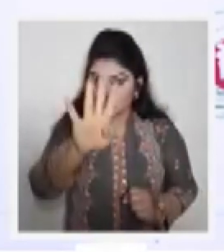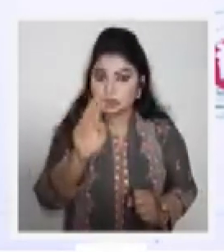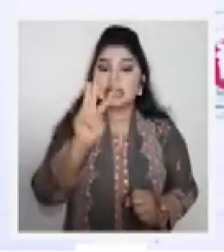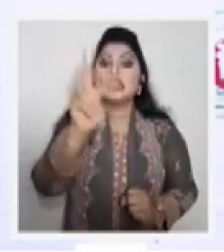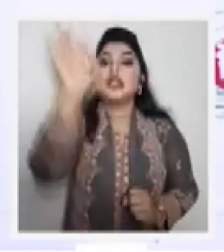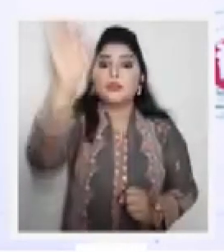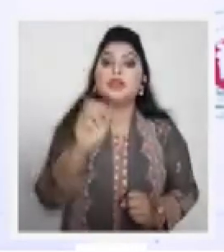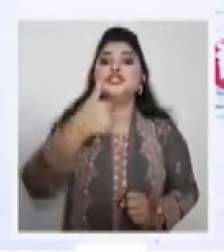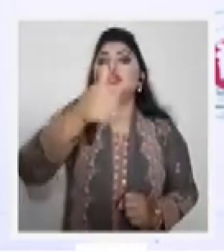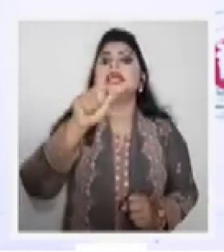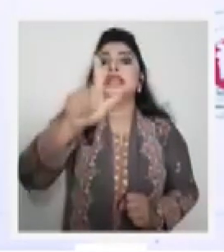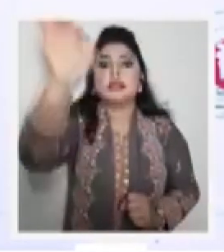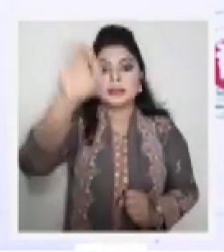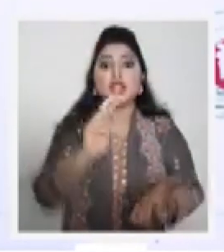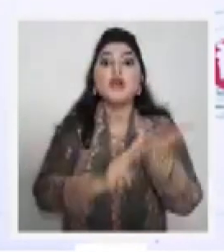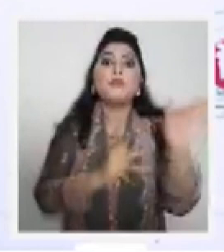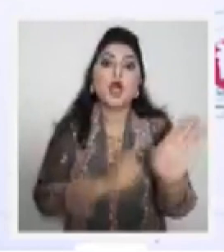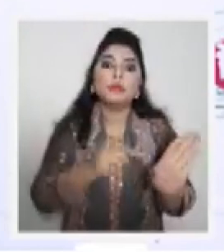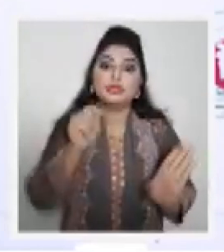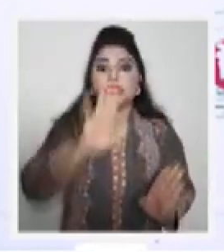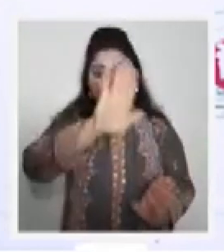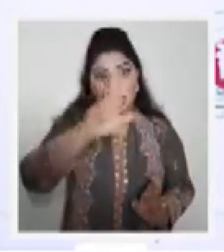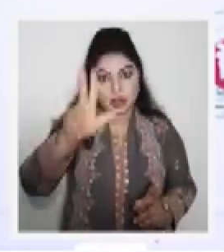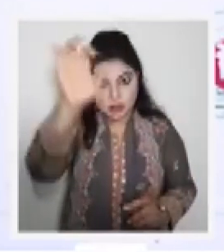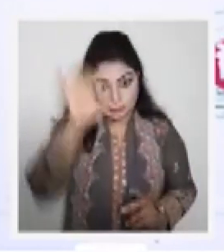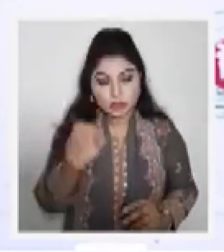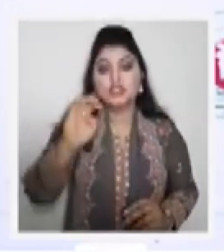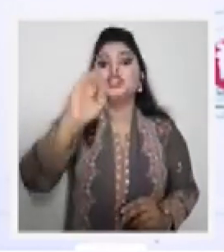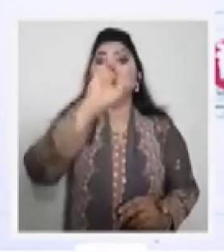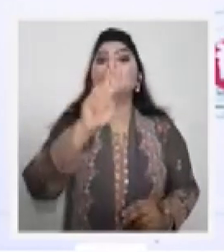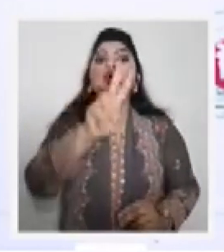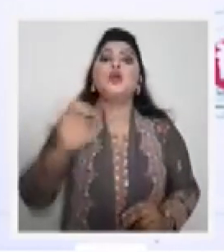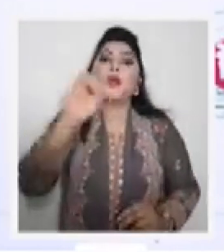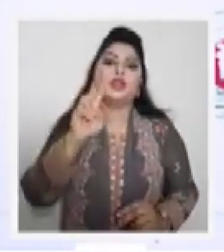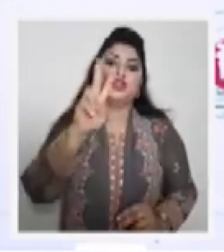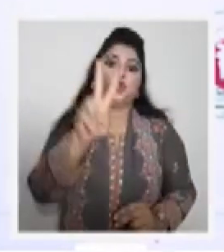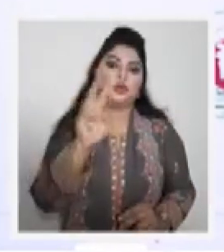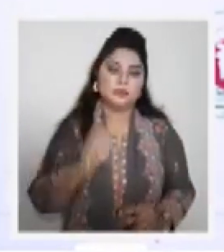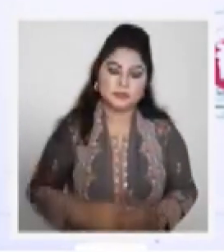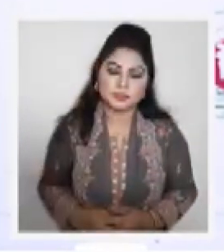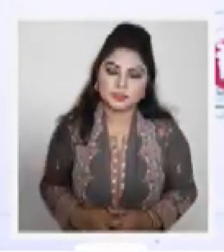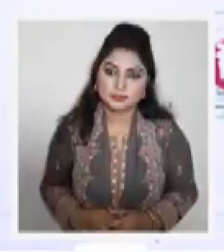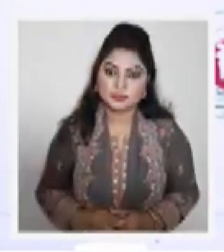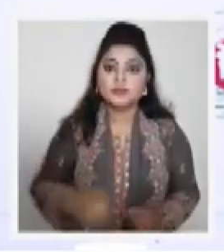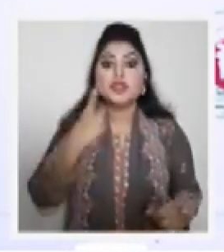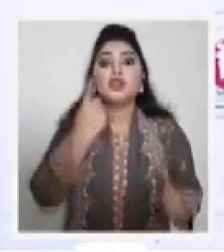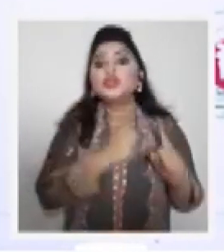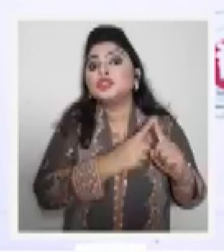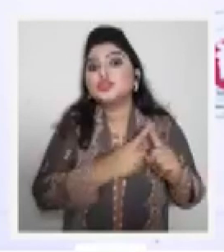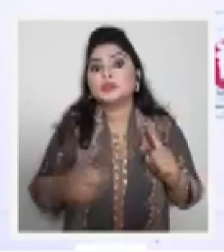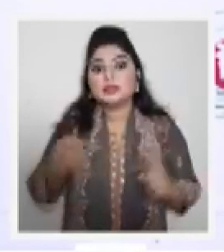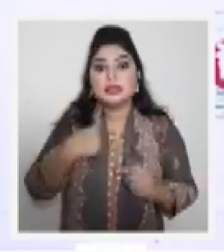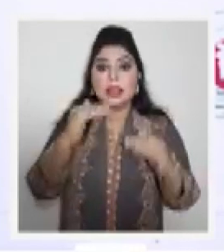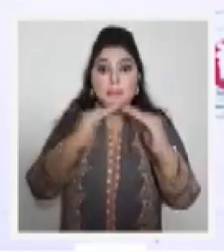3.84%, সিলেট 133 জন, 4.69%, রংপুর 104 জন, 3.67%,